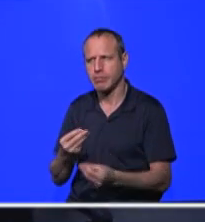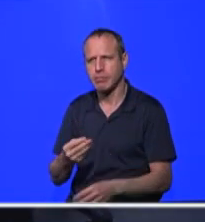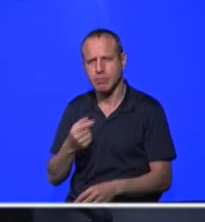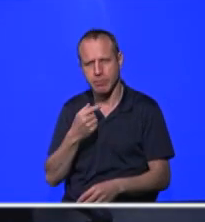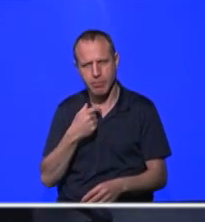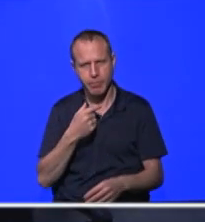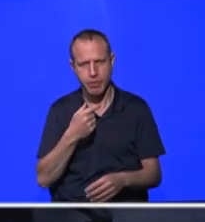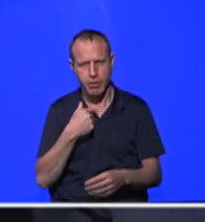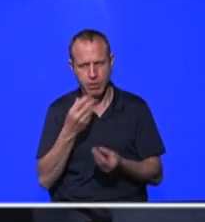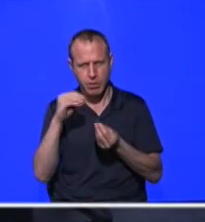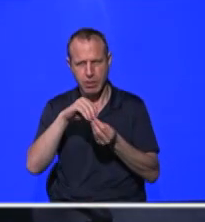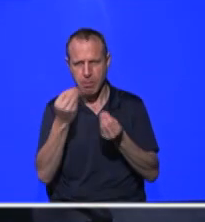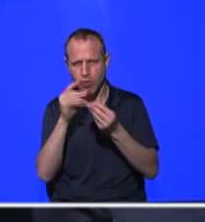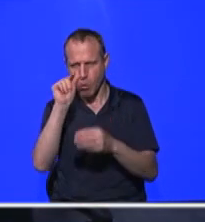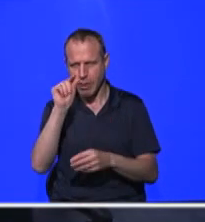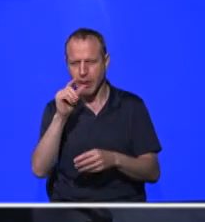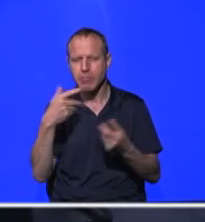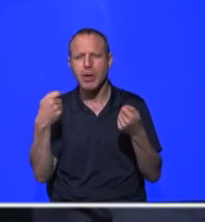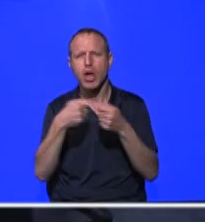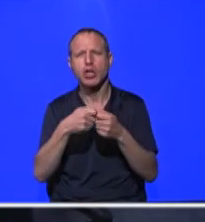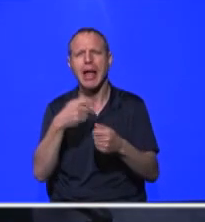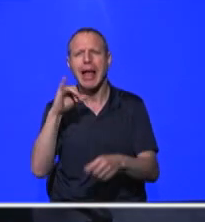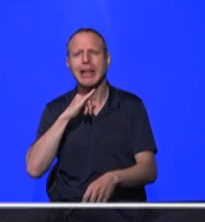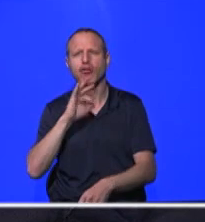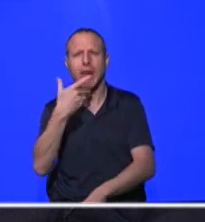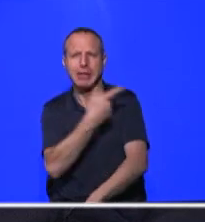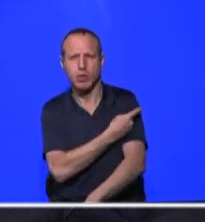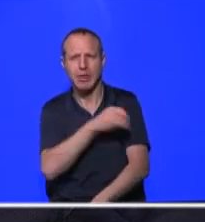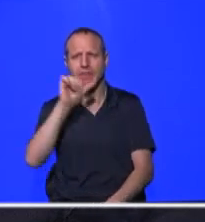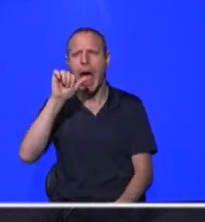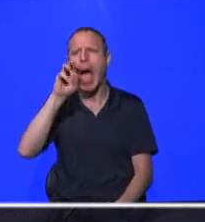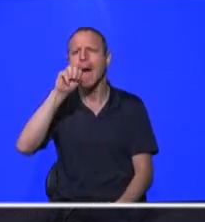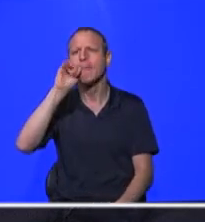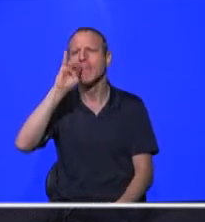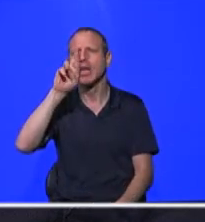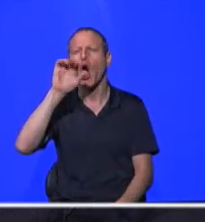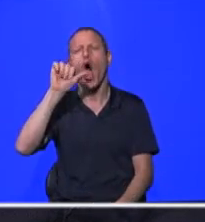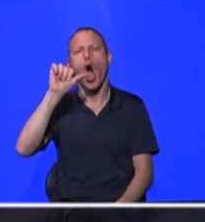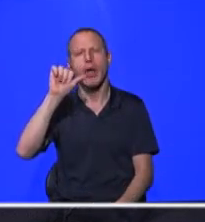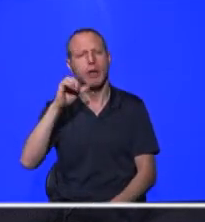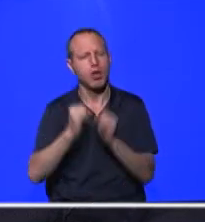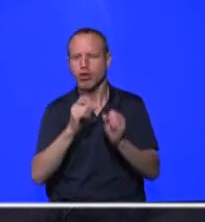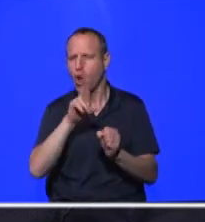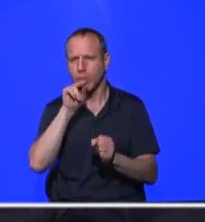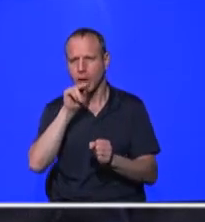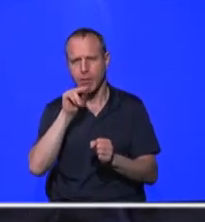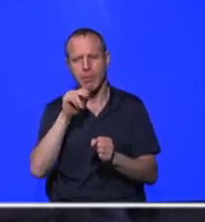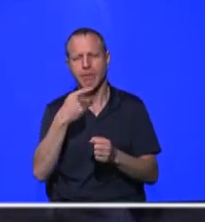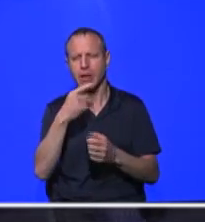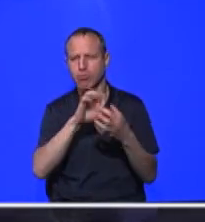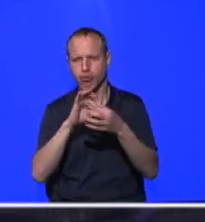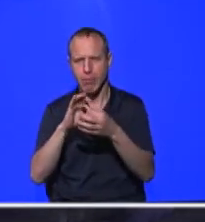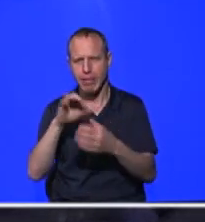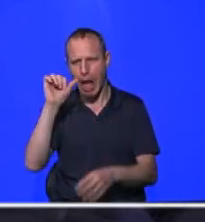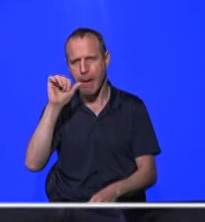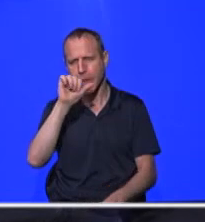בטח, בטח. בקשר לעניין של חיסונים ואמיר אוחנה, קשה מאוד שלא לדבר על זה ולהזכיר ולהשחיל משפט כלשהו. אמיר אוחנה